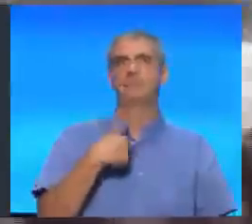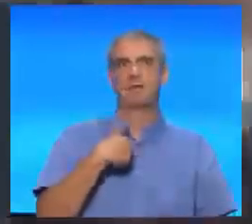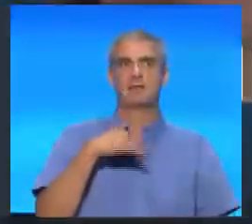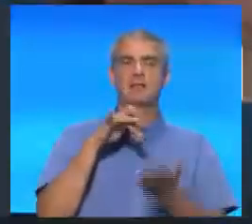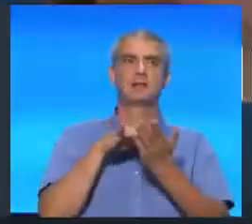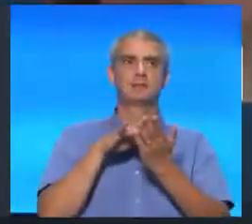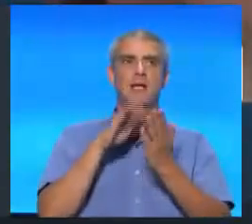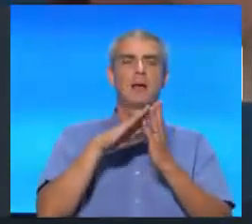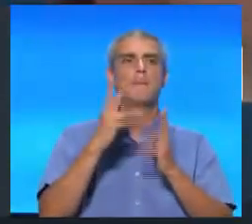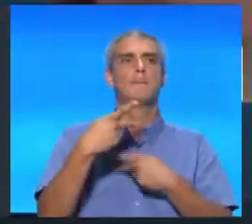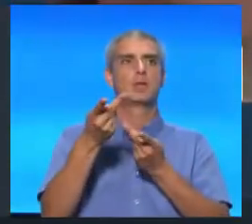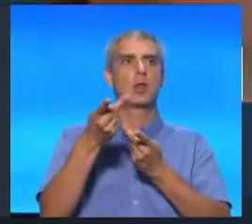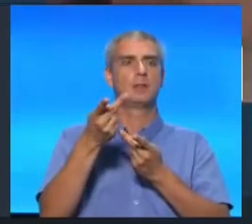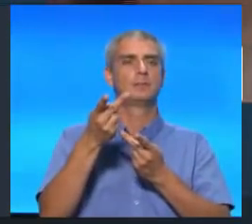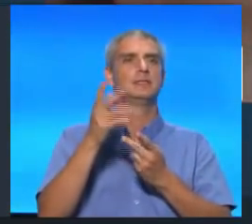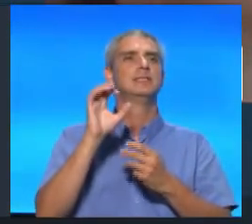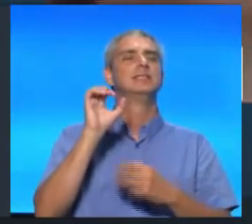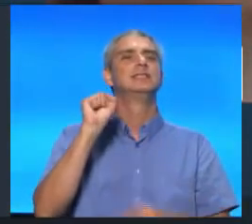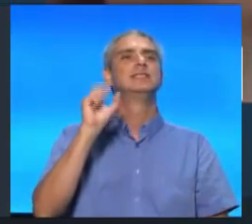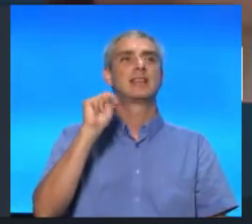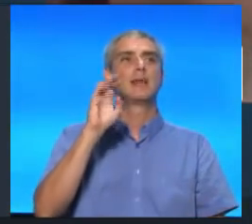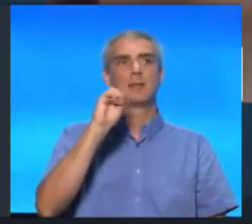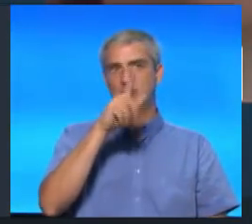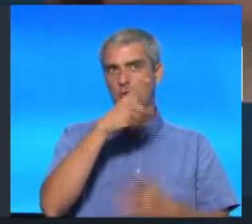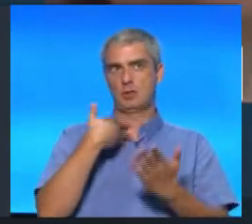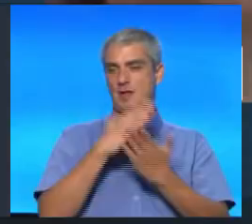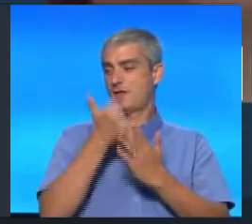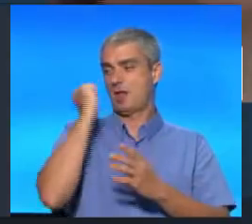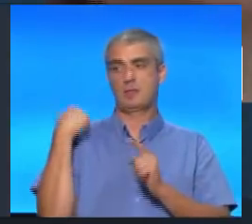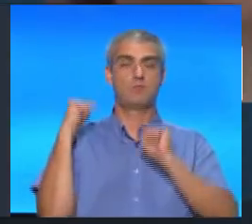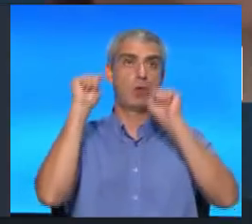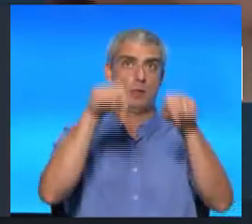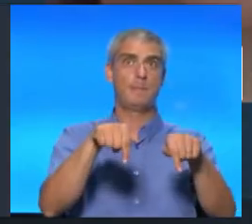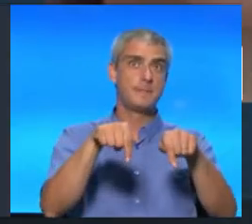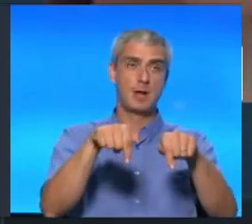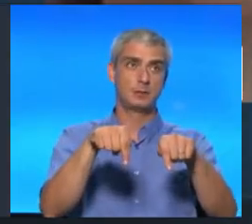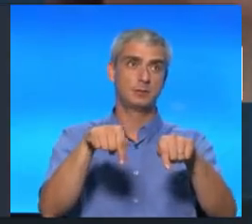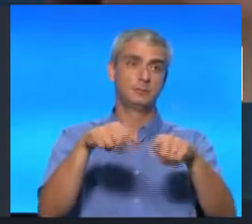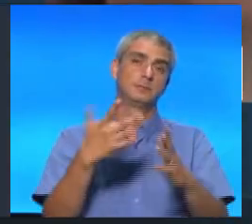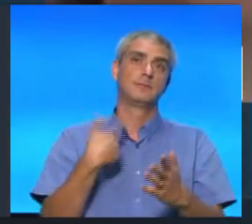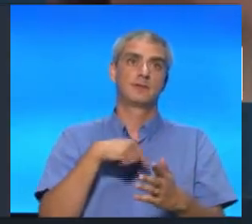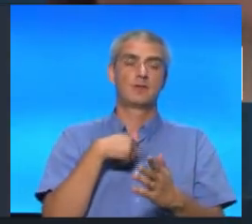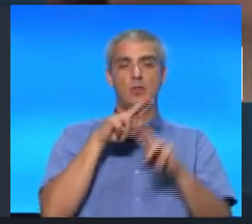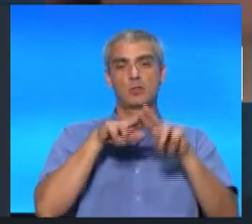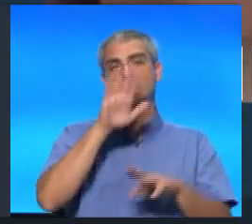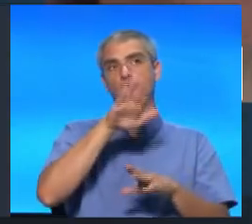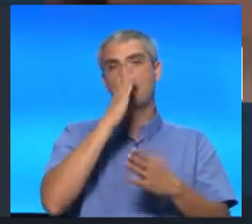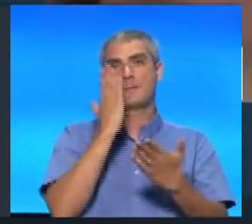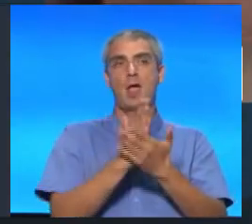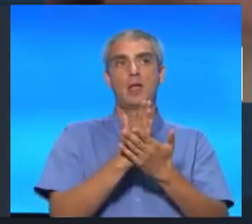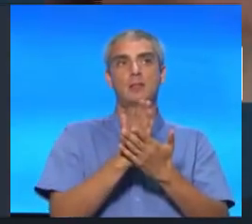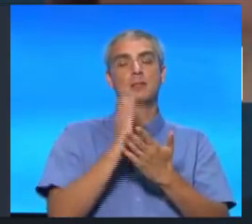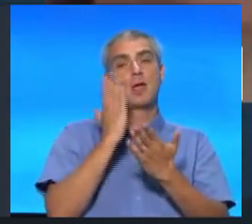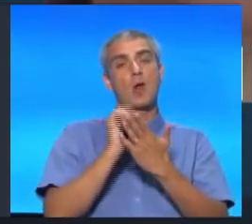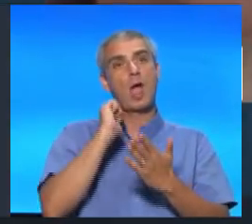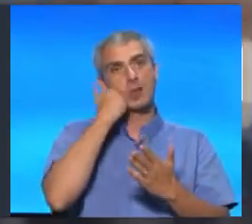בבית חולים שנקרא סיינט מריז הוספיטל, אנחנו כבר פה מאתמול, ואנחנו נשארים לפעמים, אז כנראה עד מחר